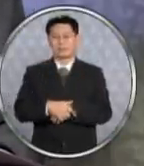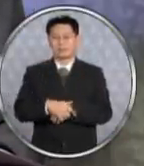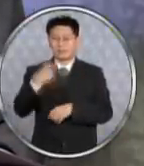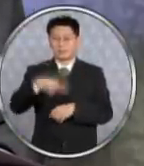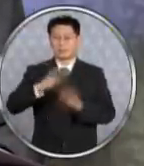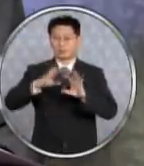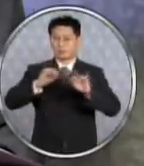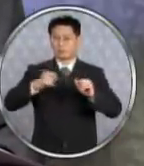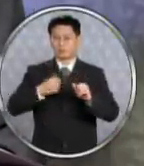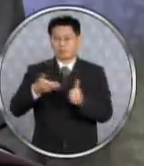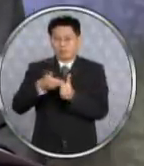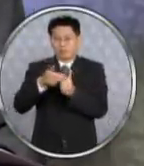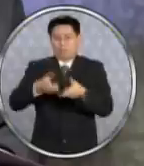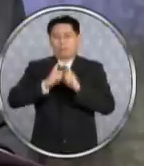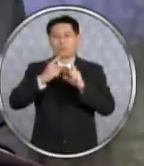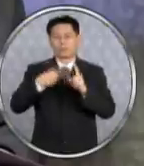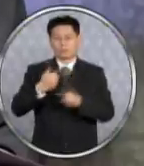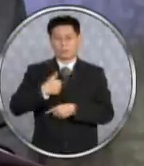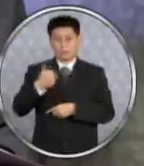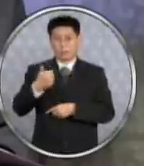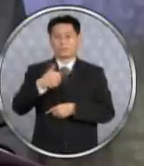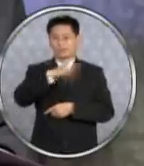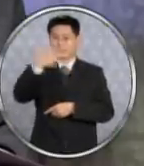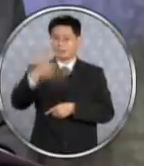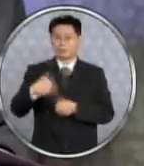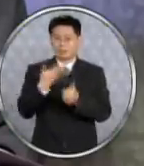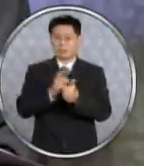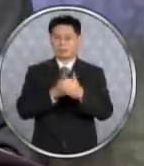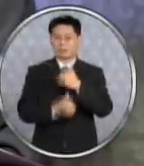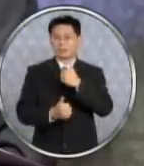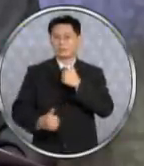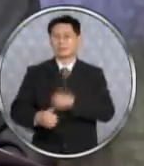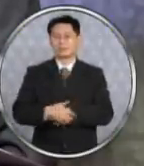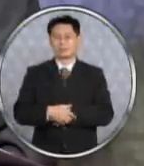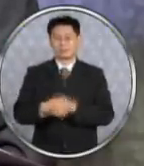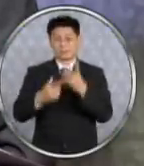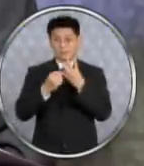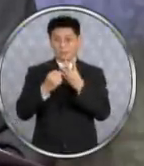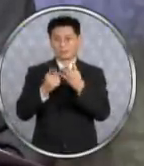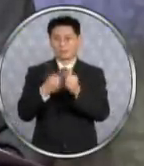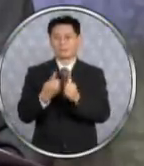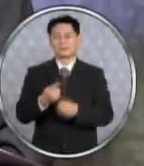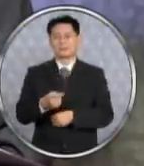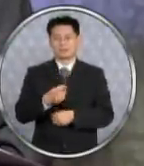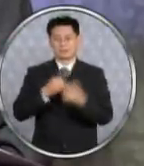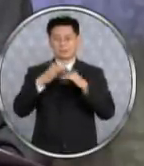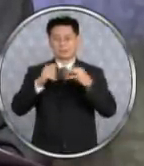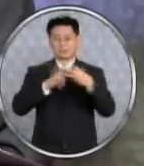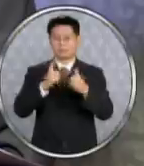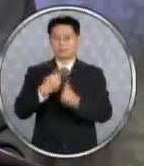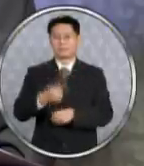国土富裕，把好山好水留给我们的下一代。 第四个第一就是要民主